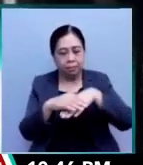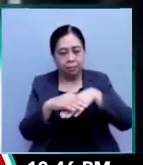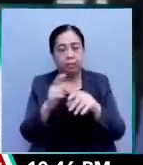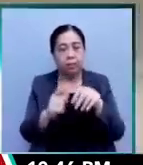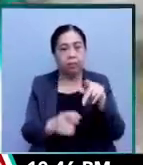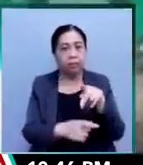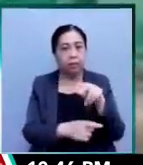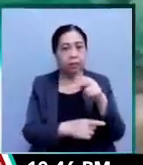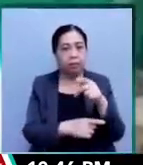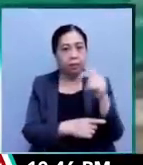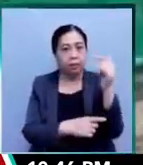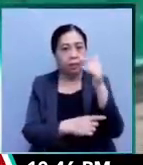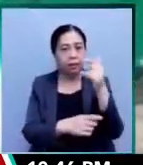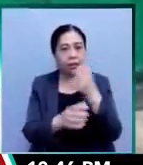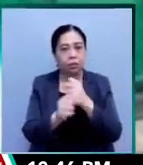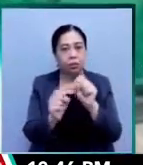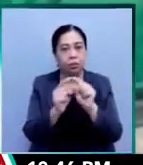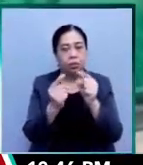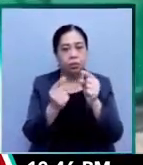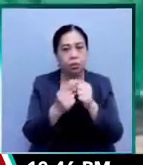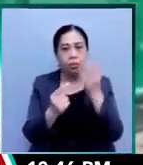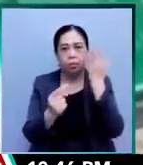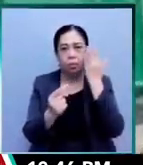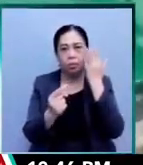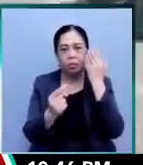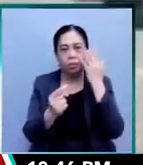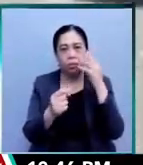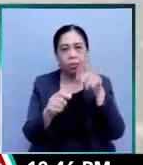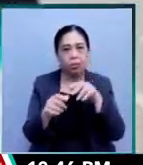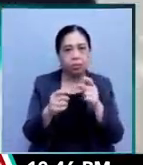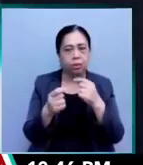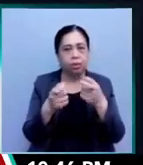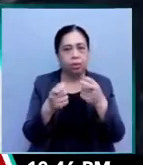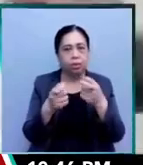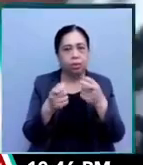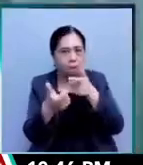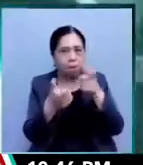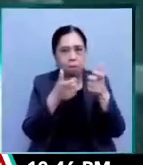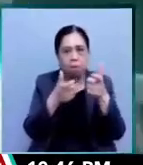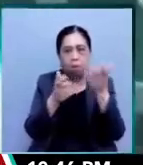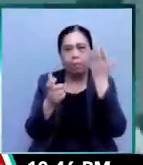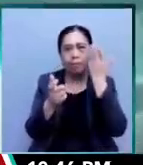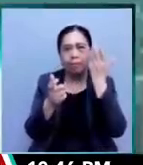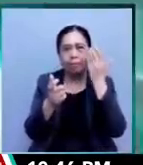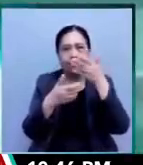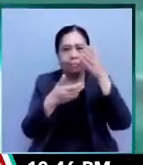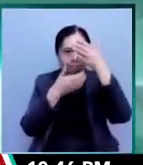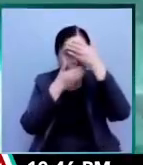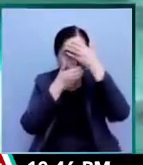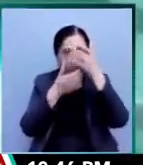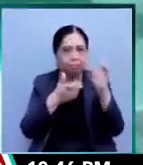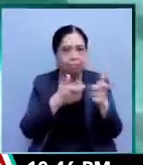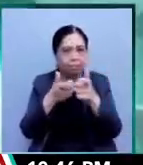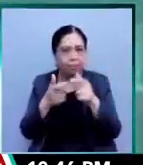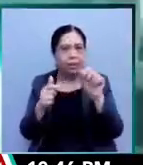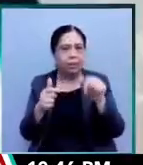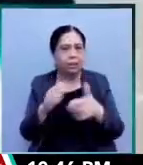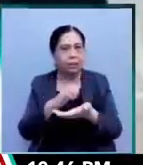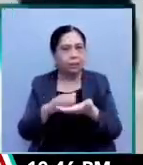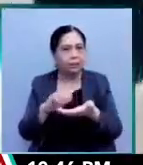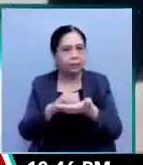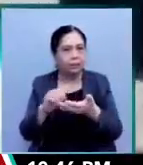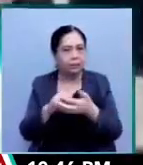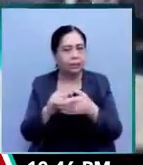Aviation Security Group ang MAC plane at nakipagpalitan ng putok sa mga kunwaring terorista. Ito raw ang kanilang magiging last